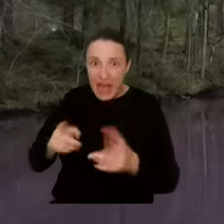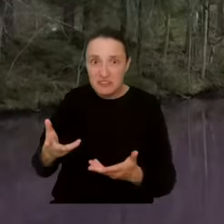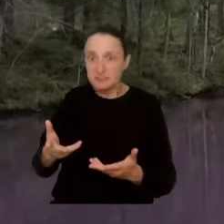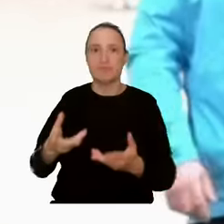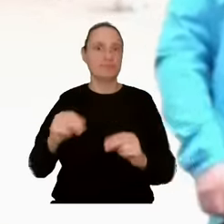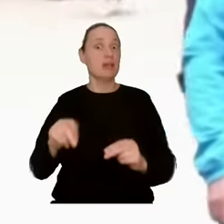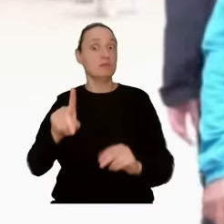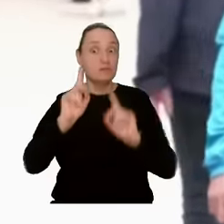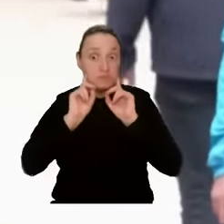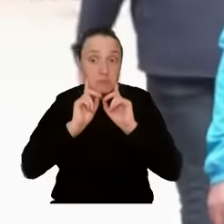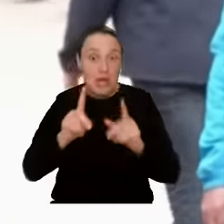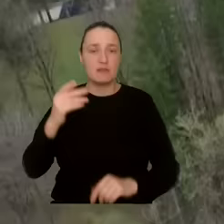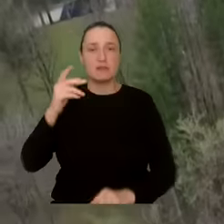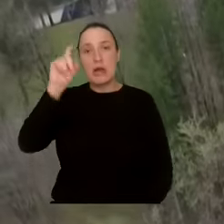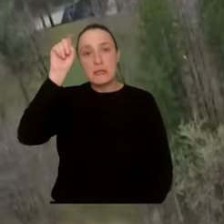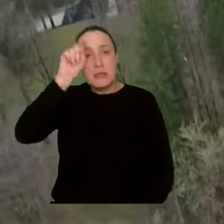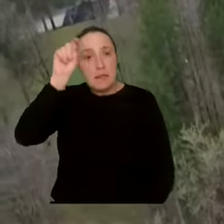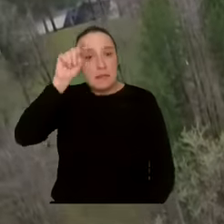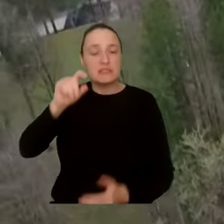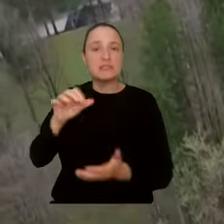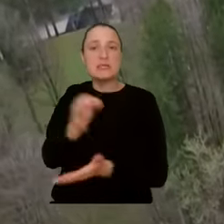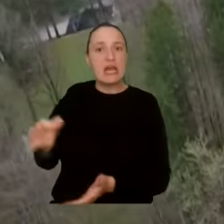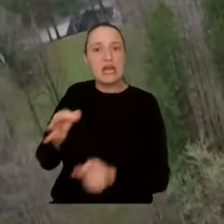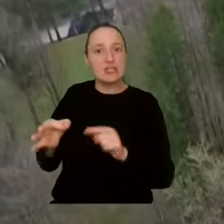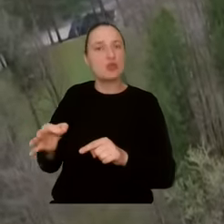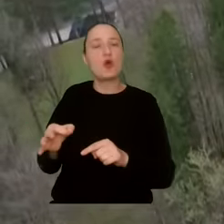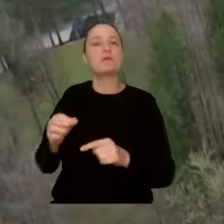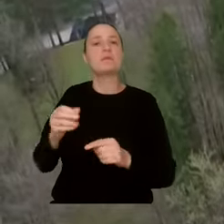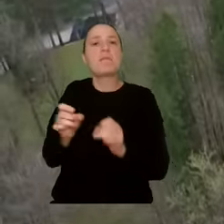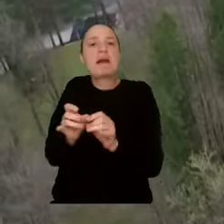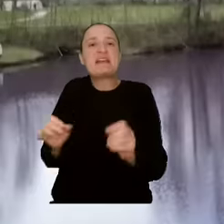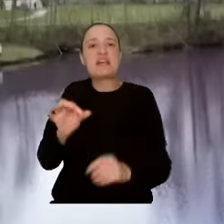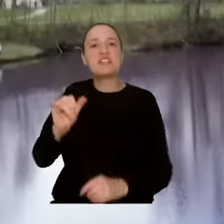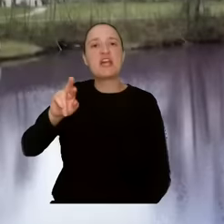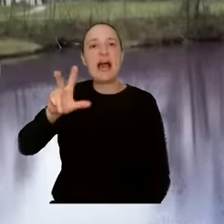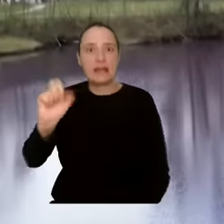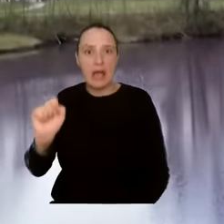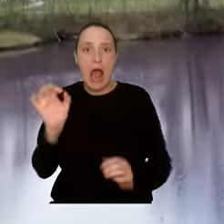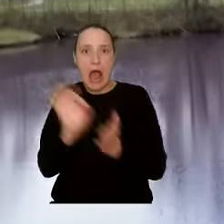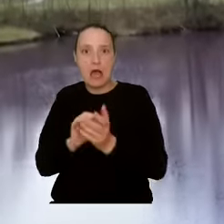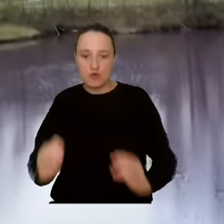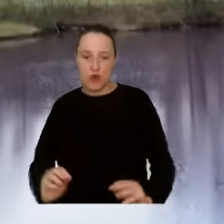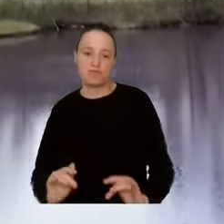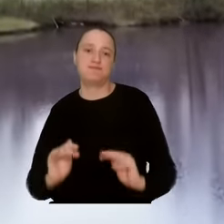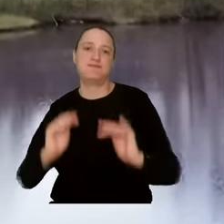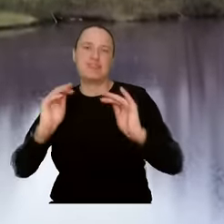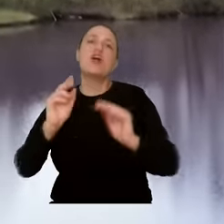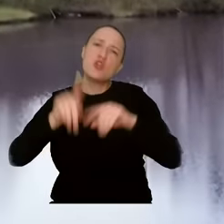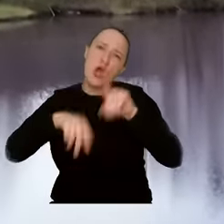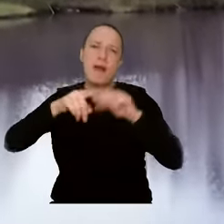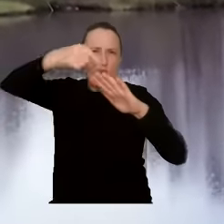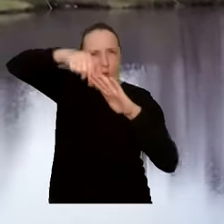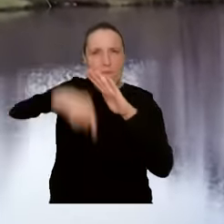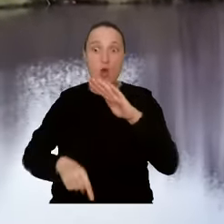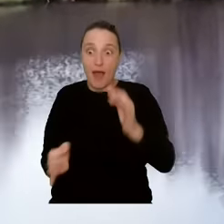wygląd to bawarskie jezioro w Allgäu zawdzięcza bakteriom siarkowym. Przedostały się one na powierzchnię wody. Zwykle zalegają głębiej, ale od czasu do